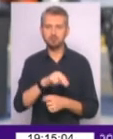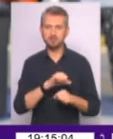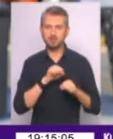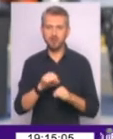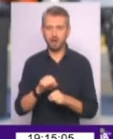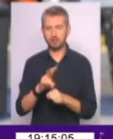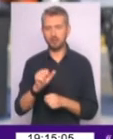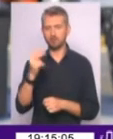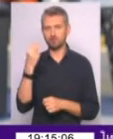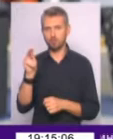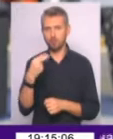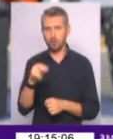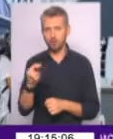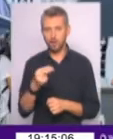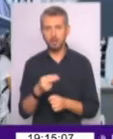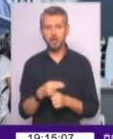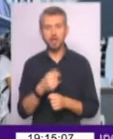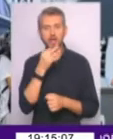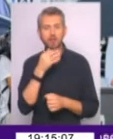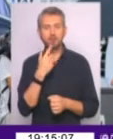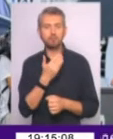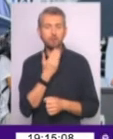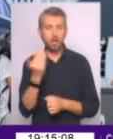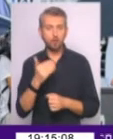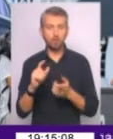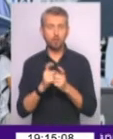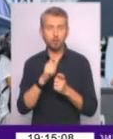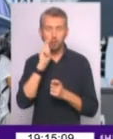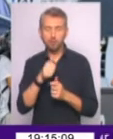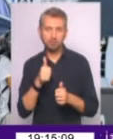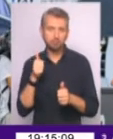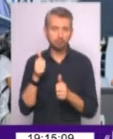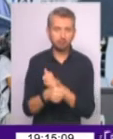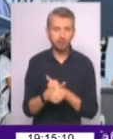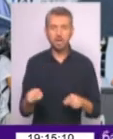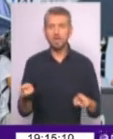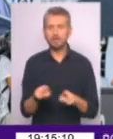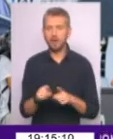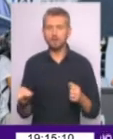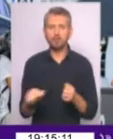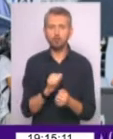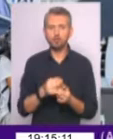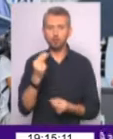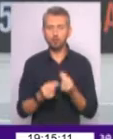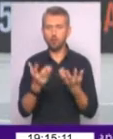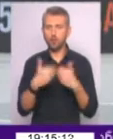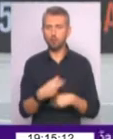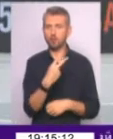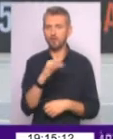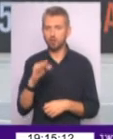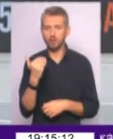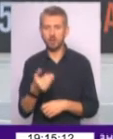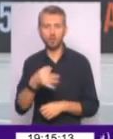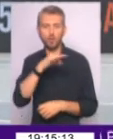на Мундіалі. У звітному поєдинку українки вийшли вперед і так засушили гру, що рахунок 2-0 на їхню